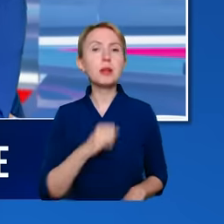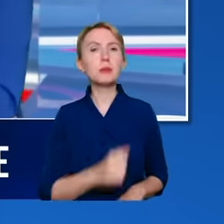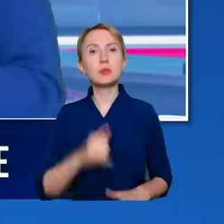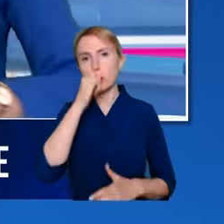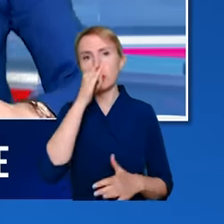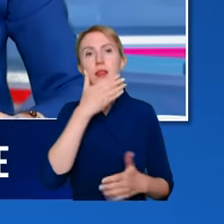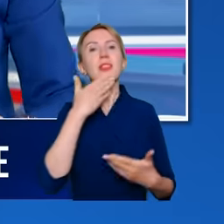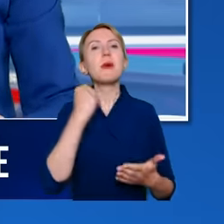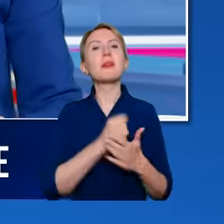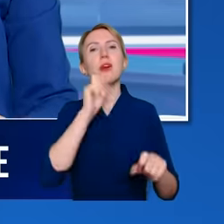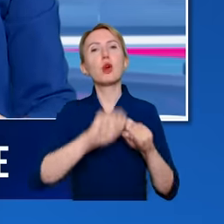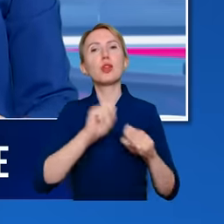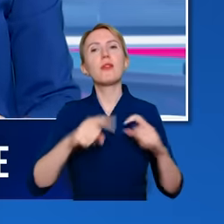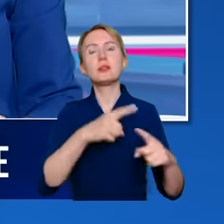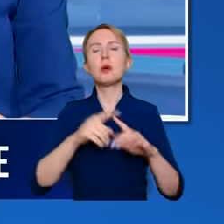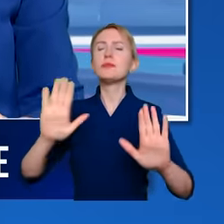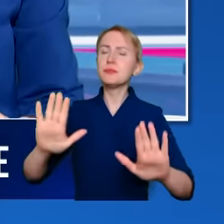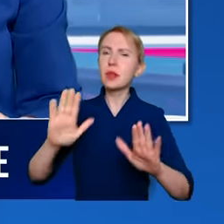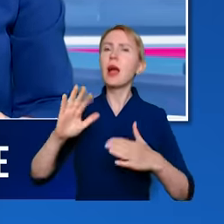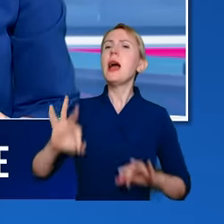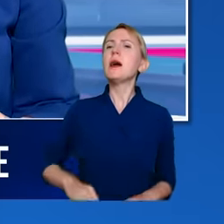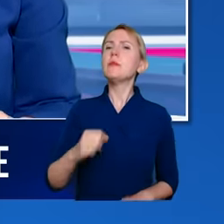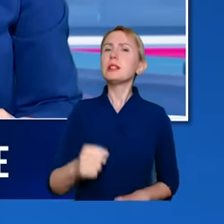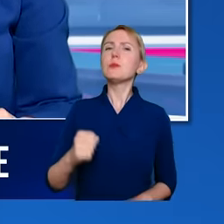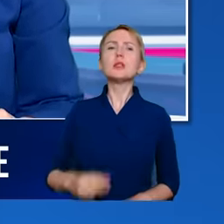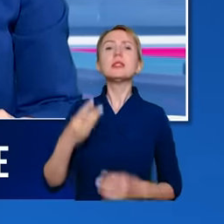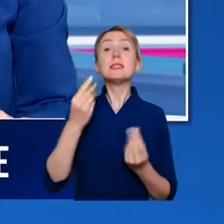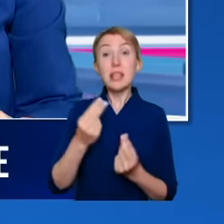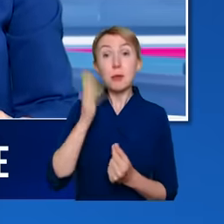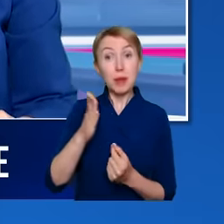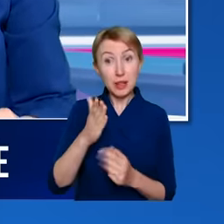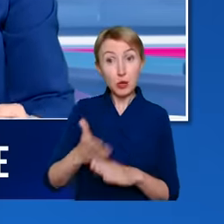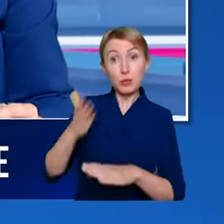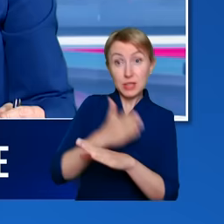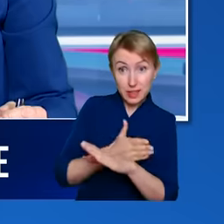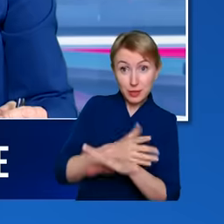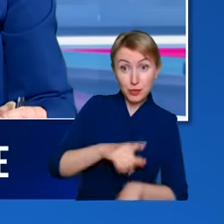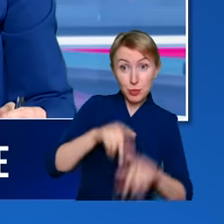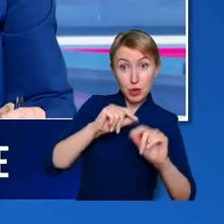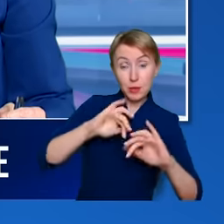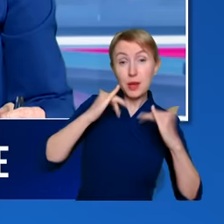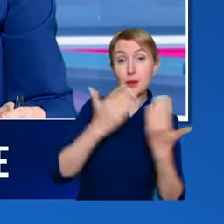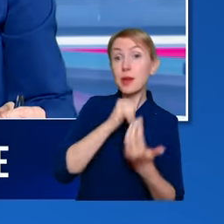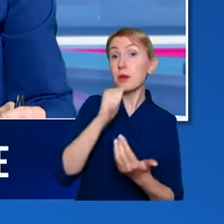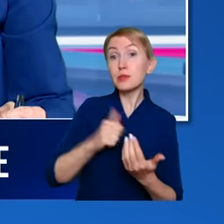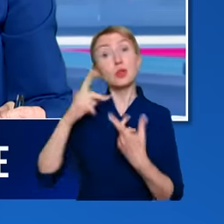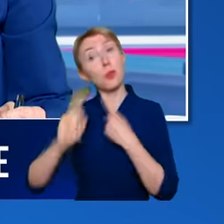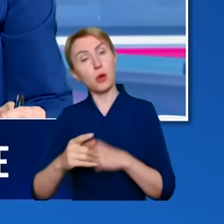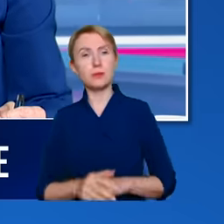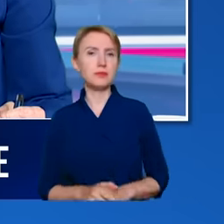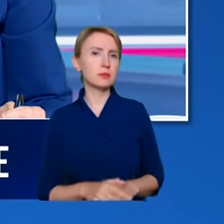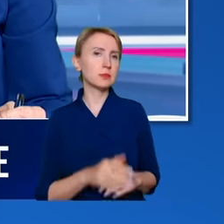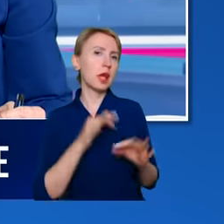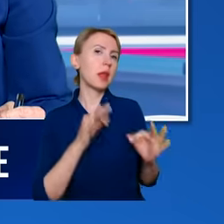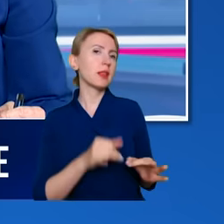spółek. Dobrze, przepraszam, pani poseł, ceny będą podane przed wyborami europejskimi W tej chwili nie jestem pani w